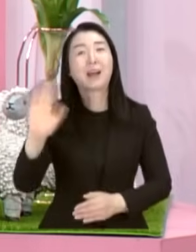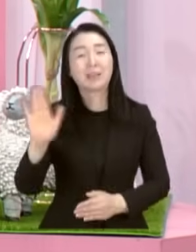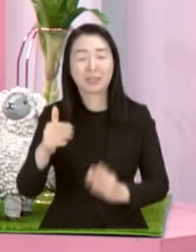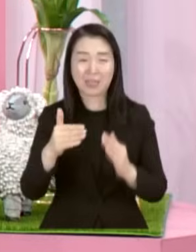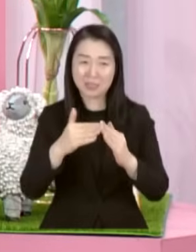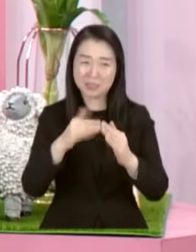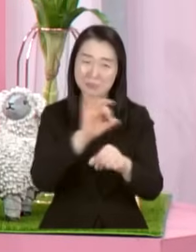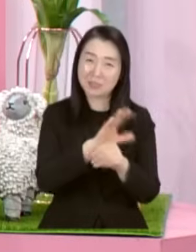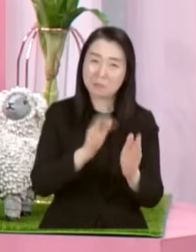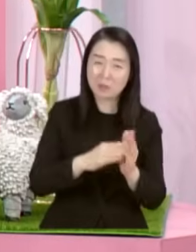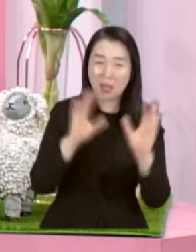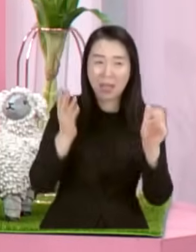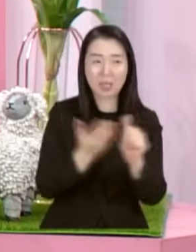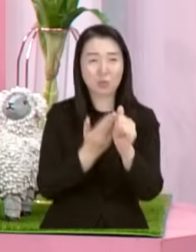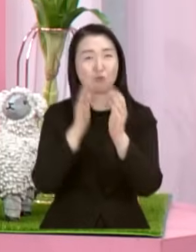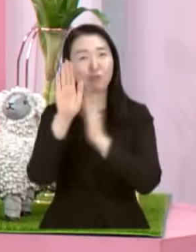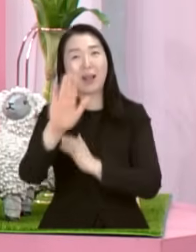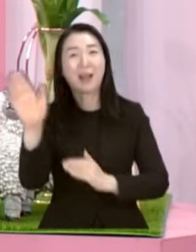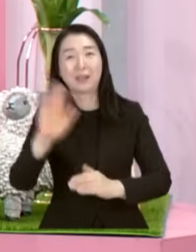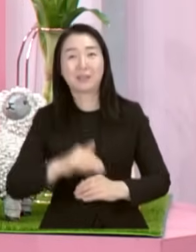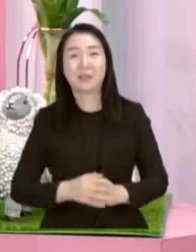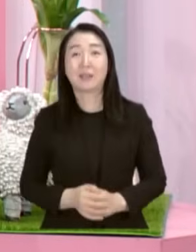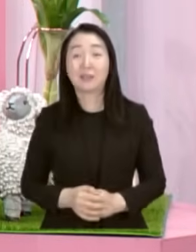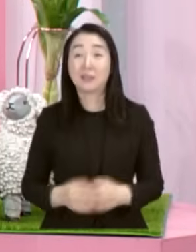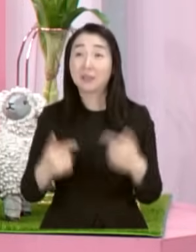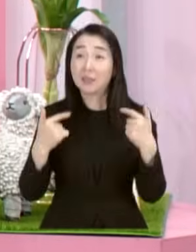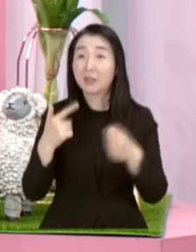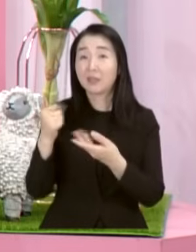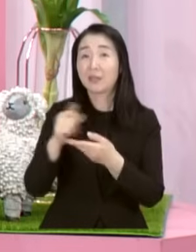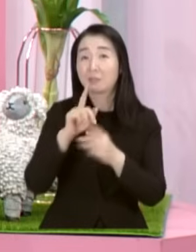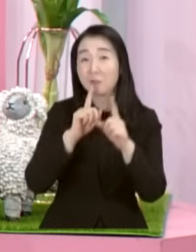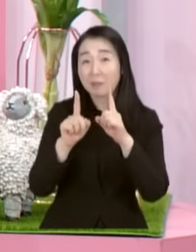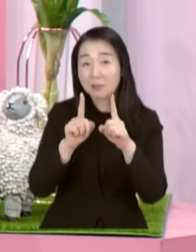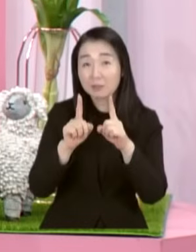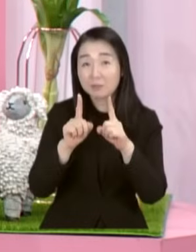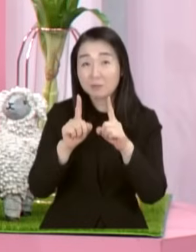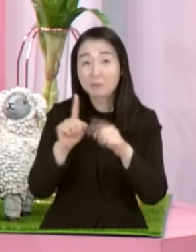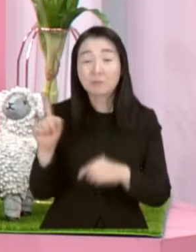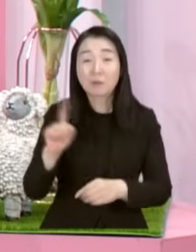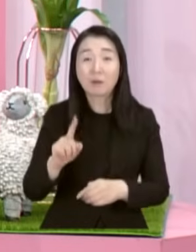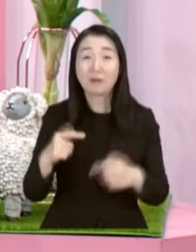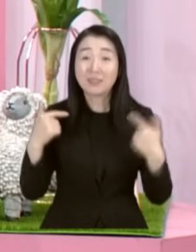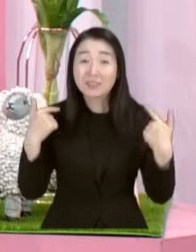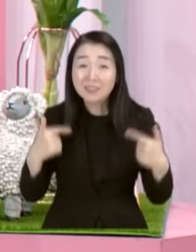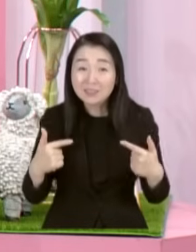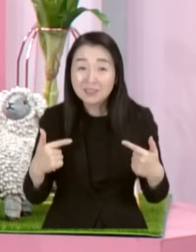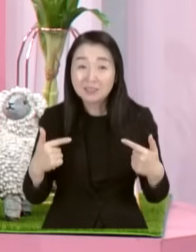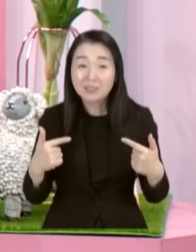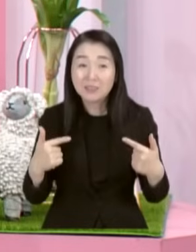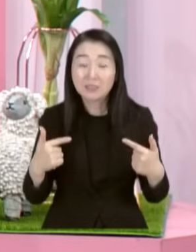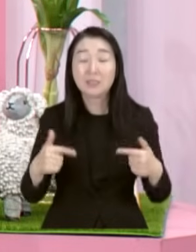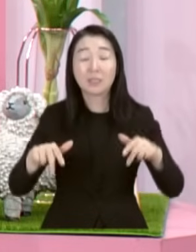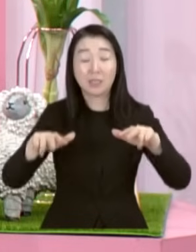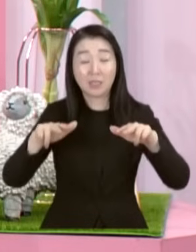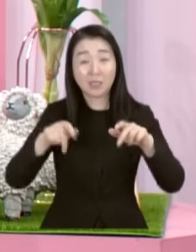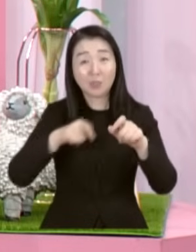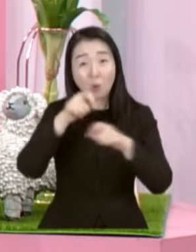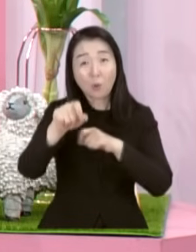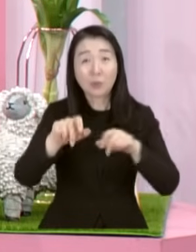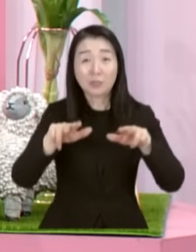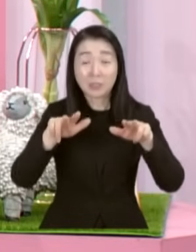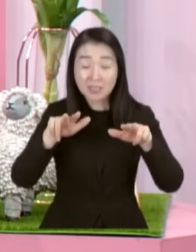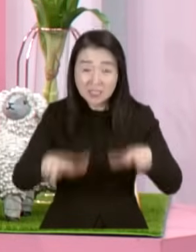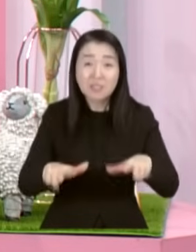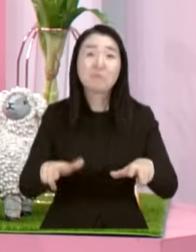마련한 다음부터 애 키운 다음부터 아니야. 항상 하나님의 말씀은 언제나 eternal now, 영원한